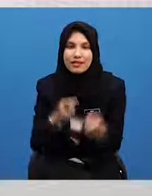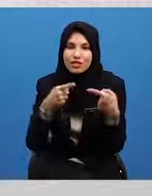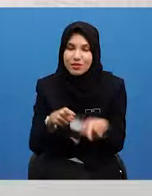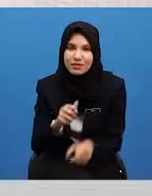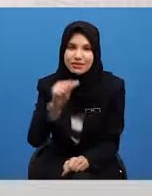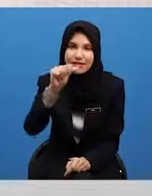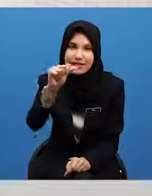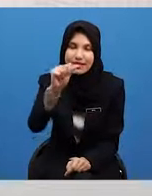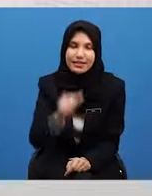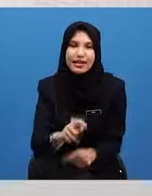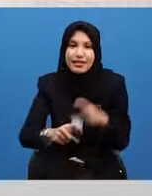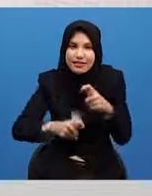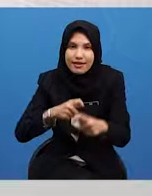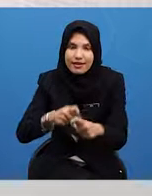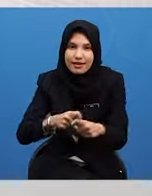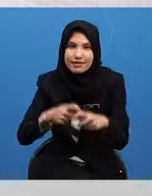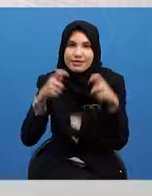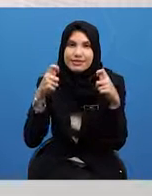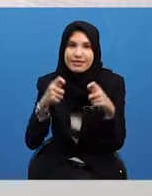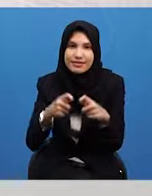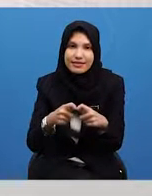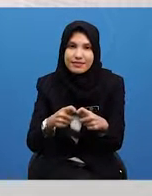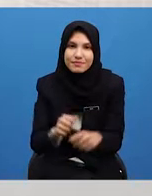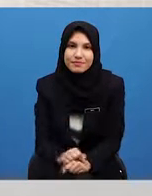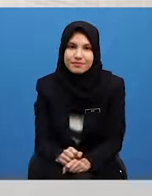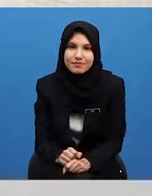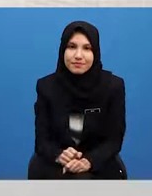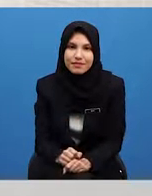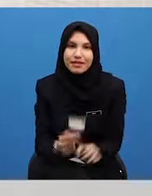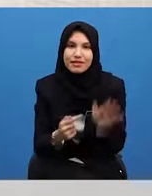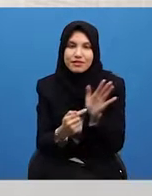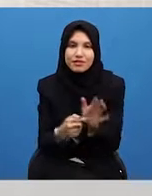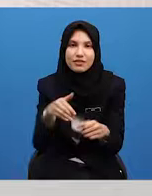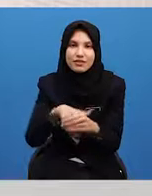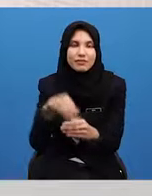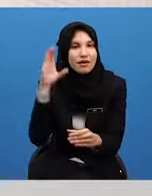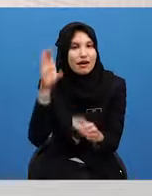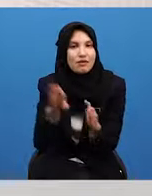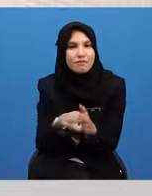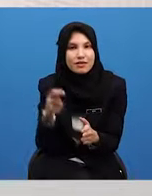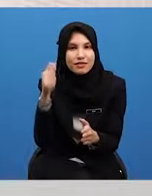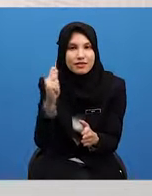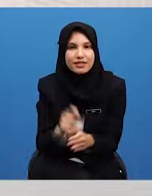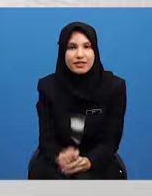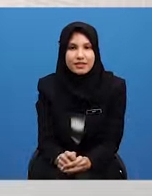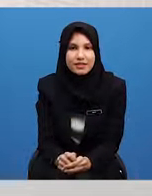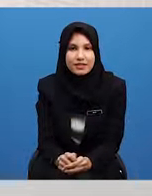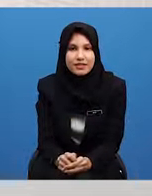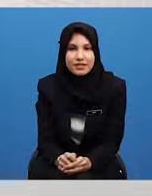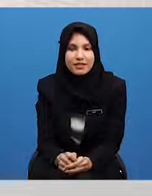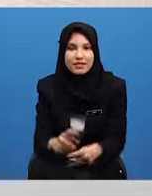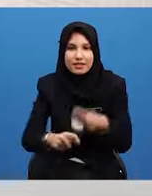A. Takal yang ditunjukkan dalam gambar ini adalah sejenis